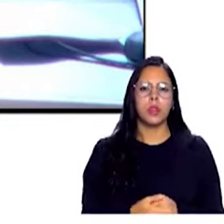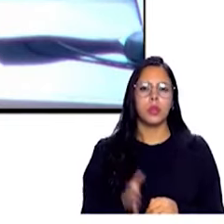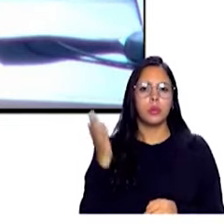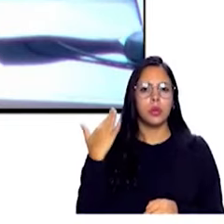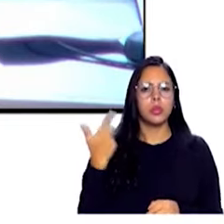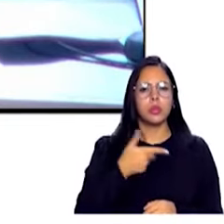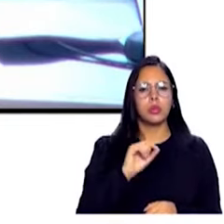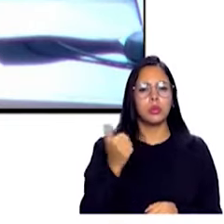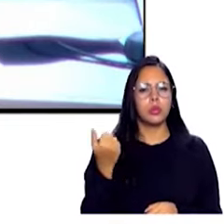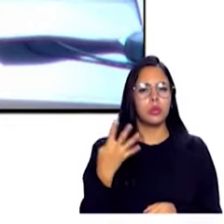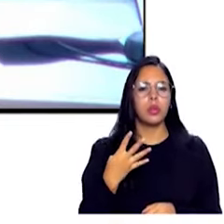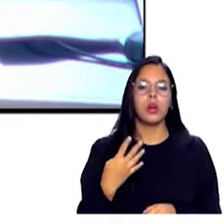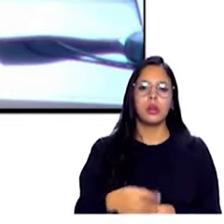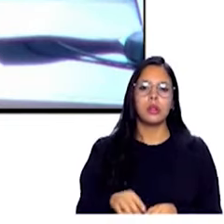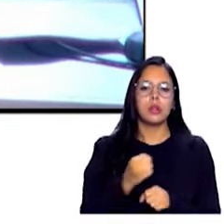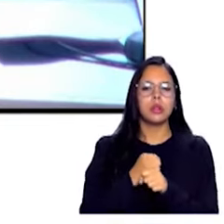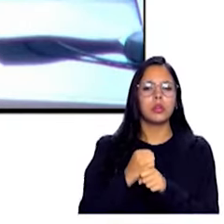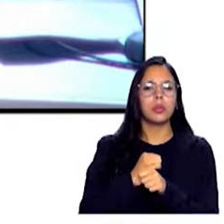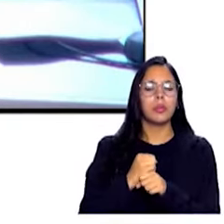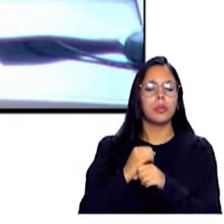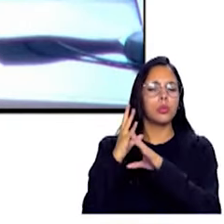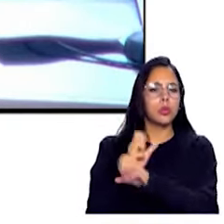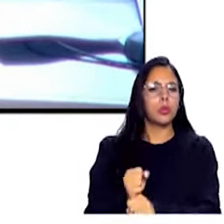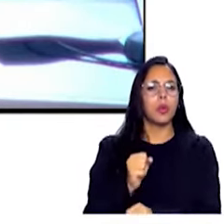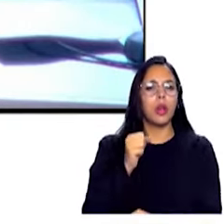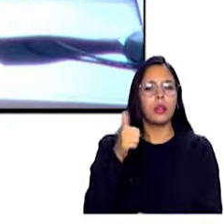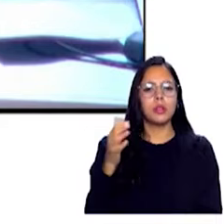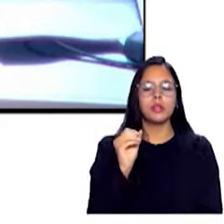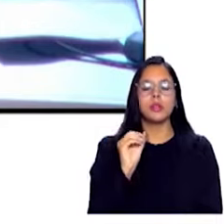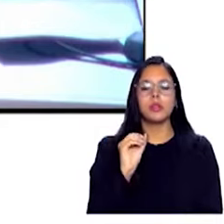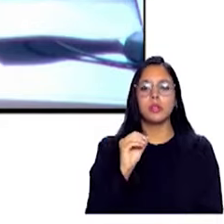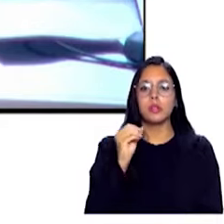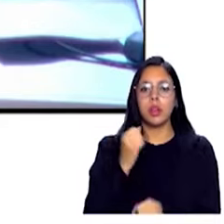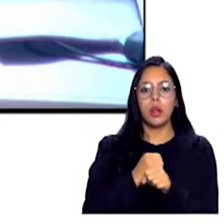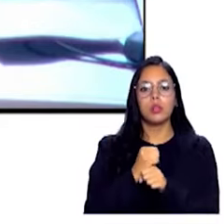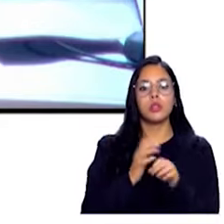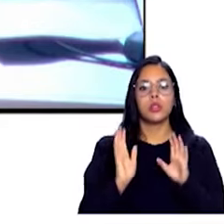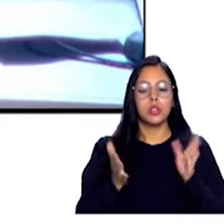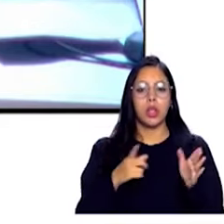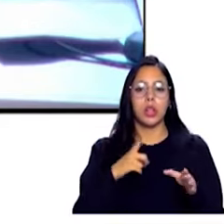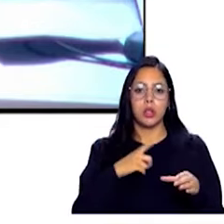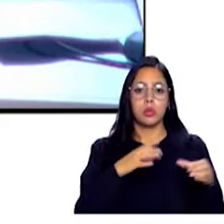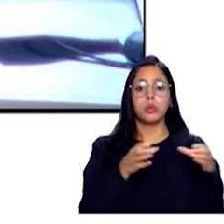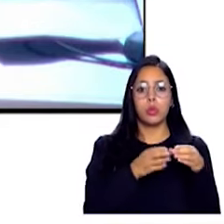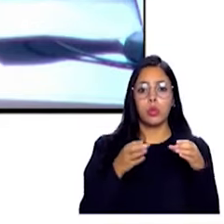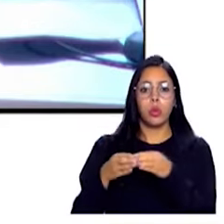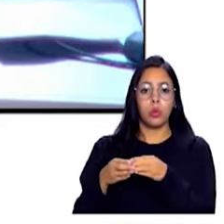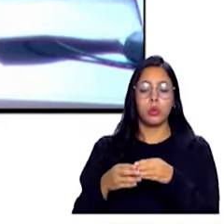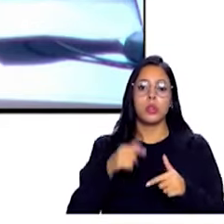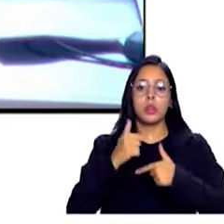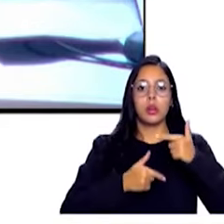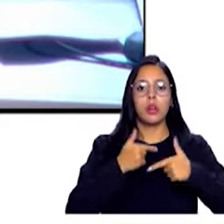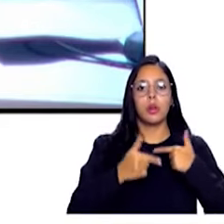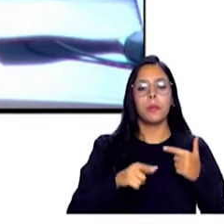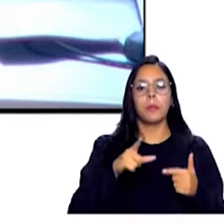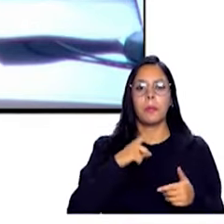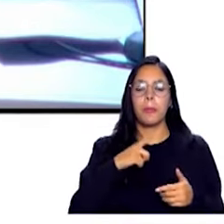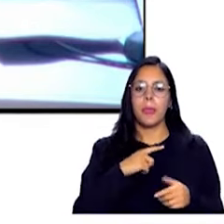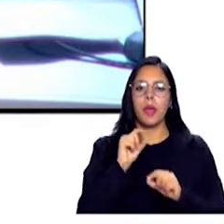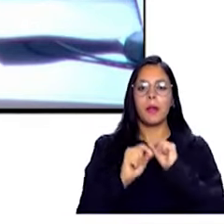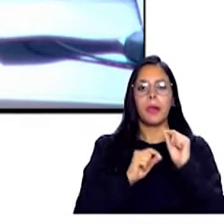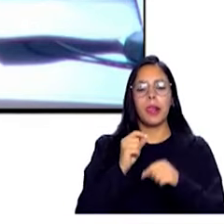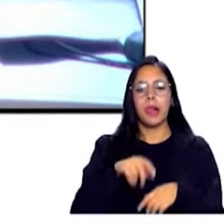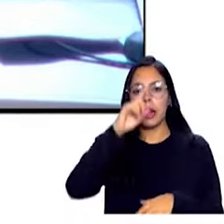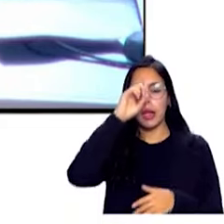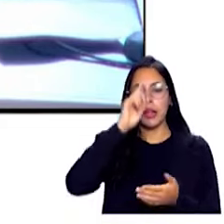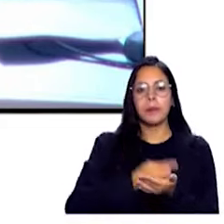on a une succession de groupes de travail à la cour de cassation Pour réfléchir à la maniére de faire évoluer la cour de